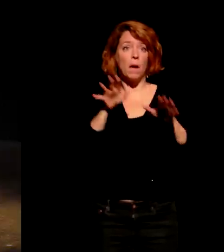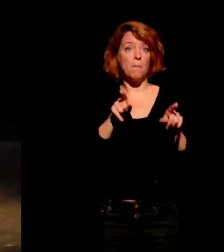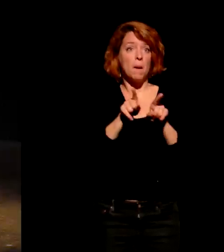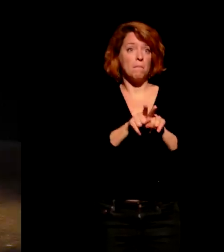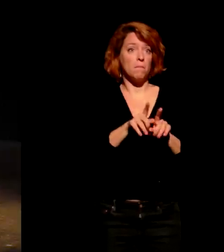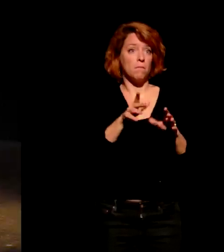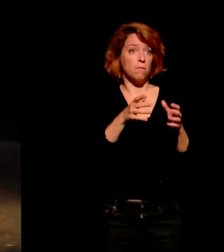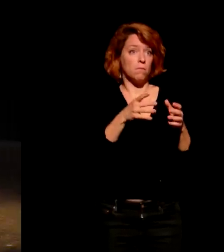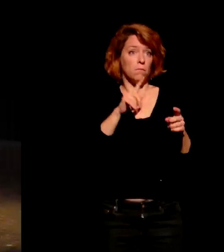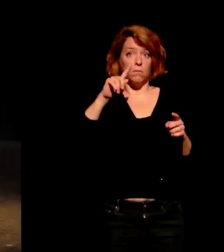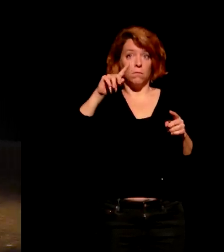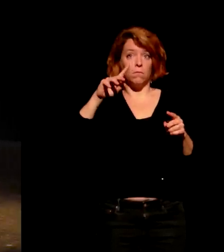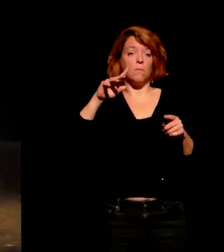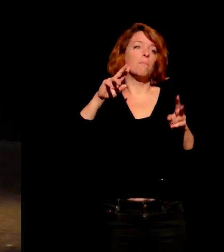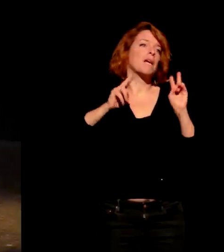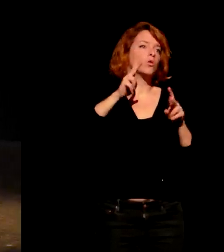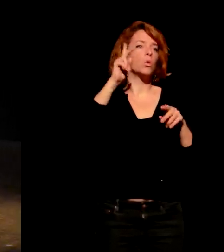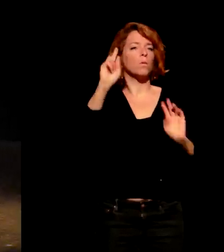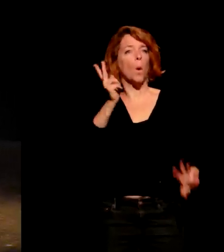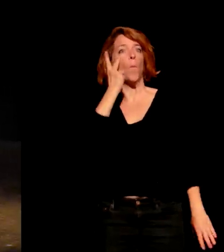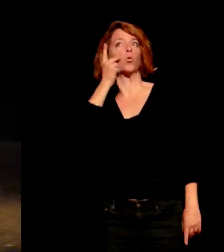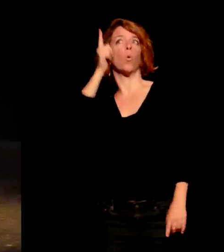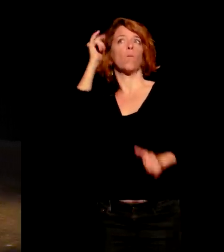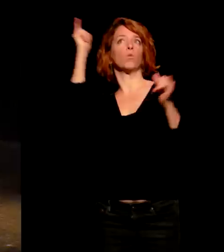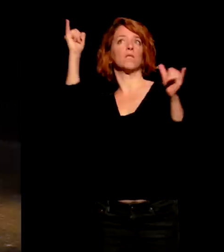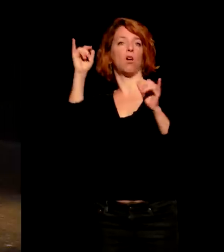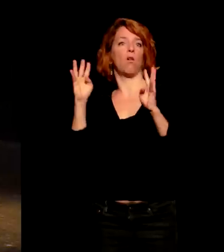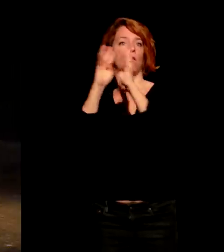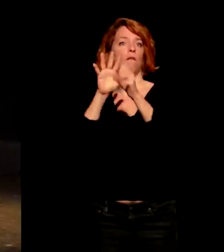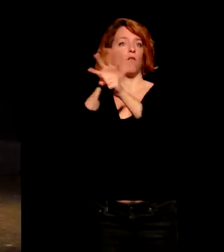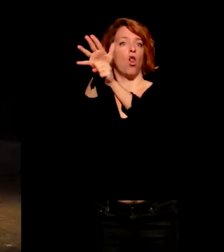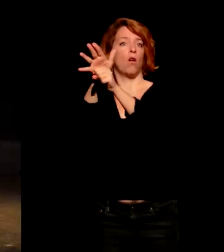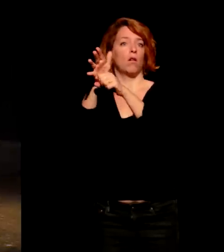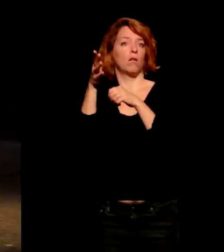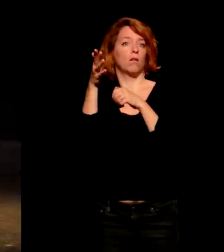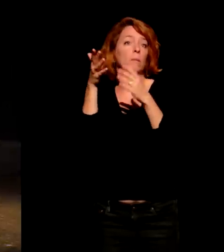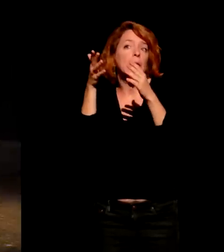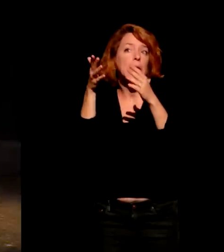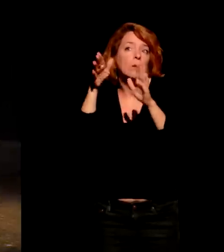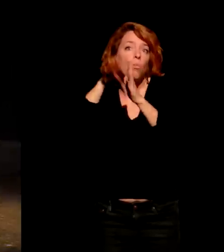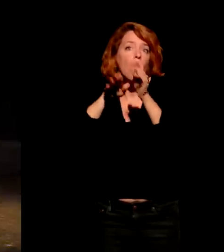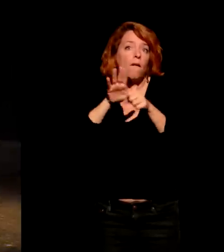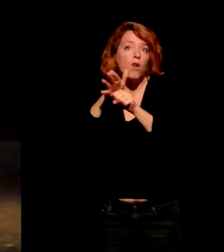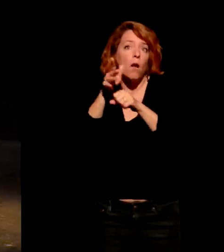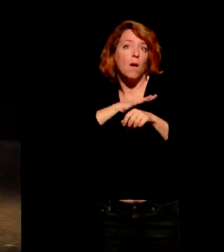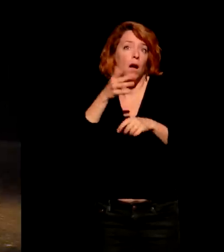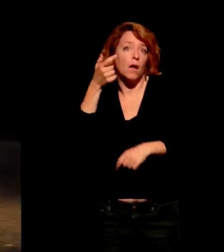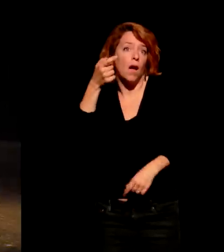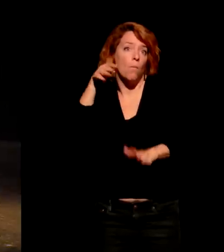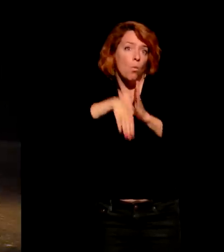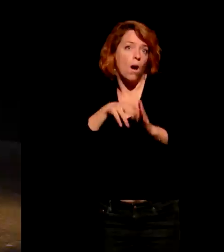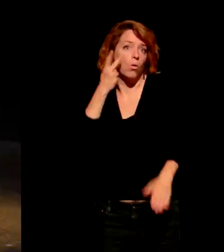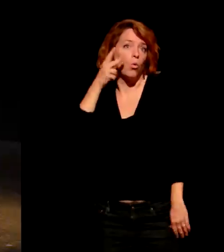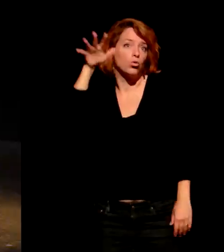la classe sociale. Bien sûr, il y en a moins dans la haute aristocratie, mais c'est parce que la haute aristocratie, il y en a moins que dans les classes populaires. Vous comprenez ? Mais